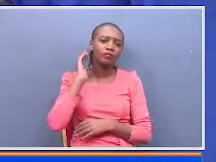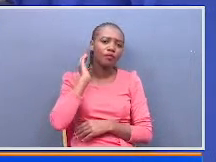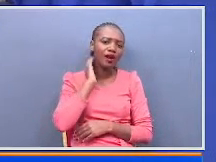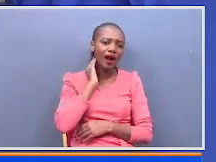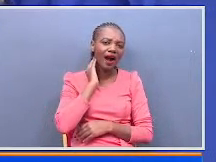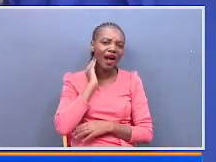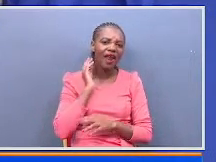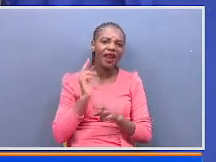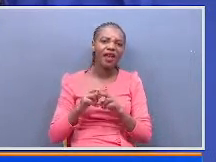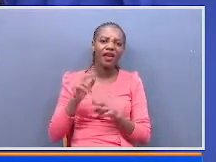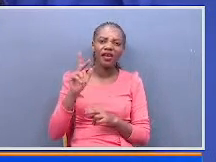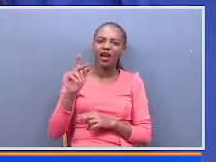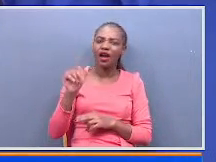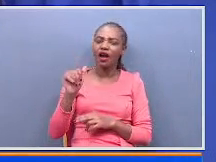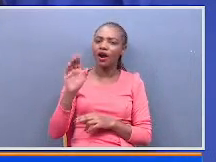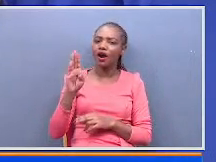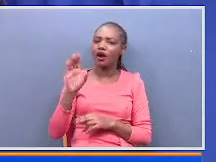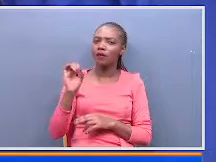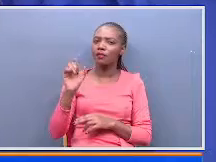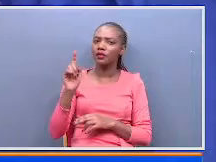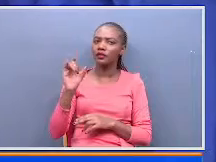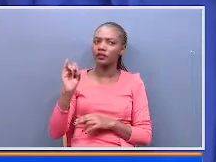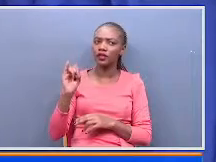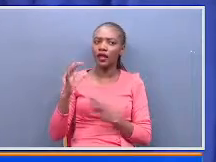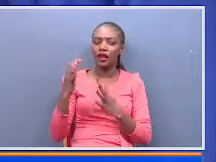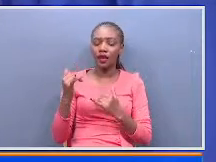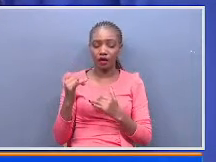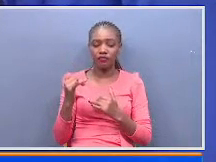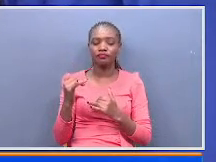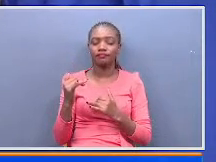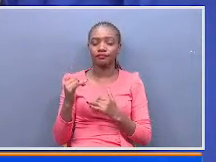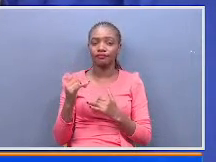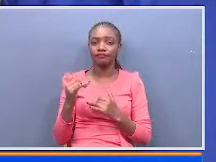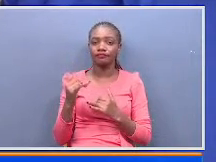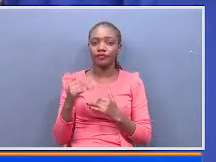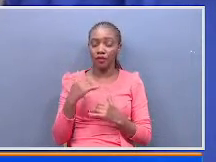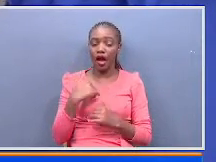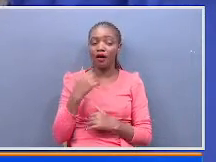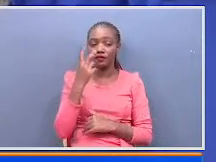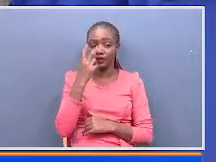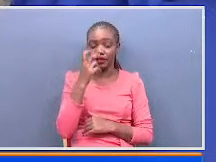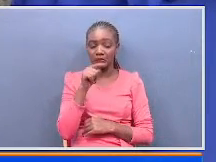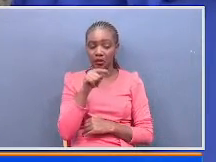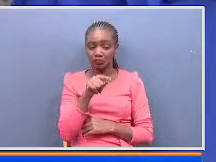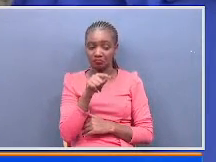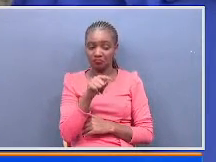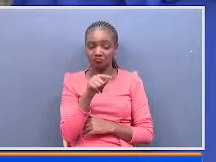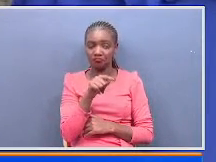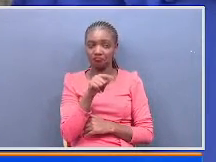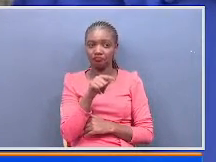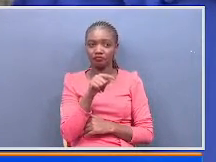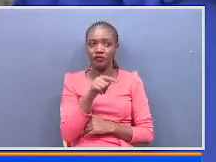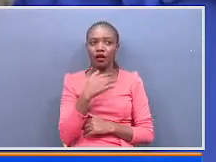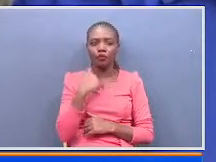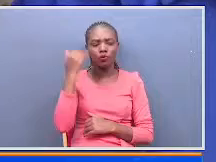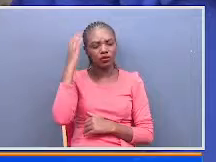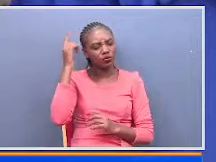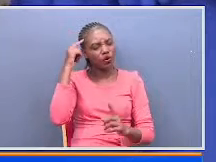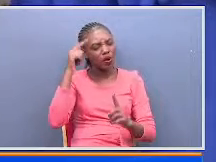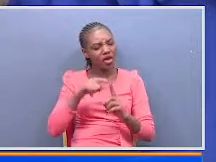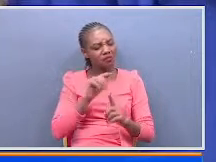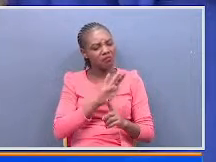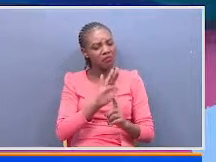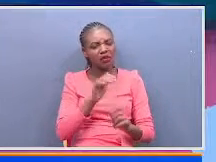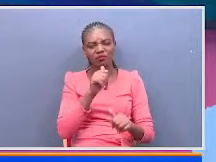Kabiti. Kwa wakati huu tunaendelea kuonji mwenye tumepata na mtoto ndio tuweze kujua alikuwa na nia gani